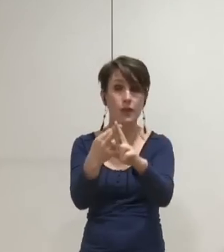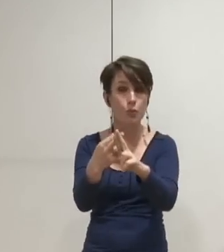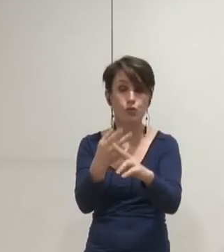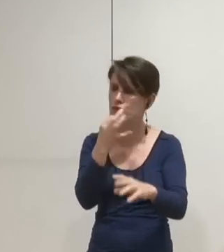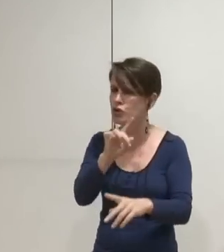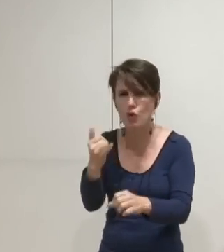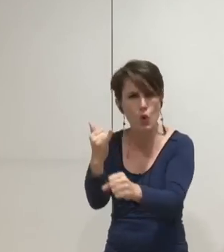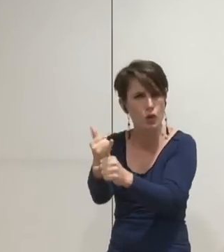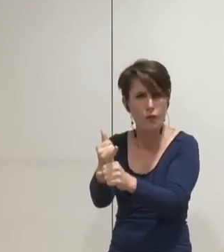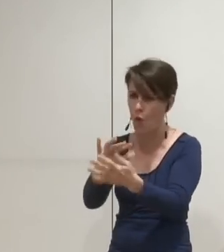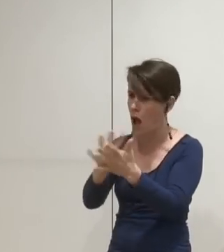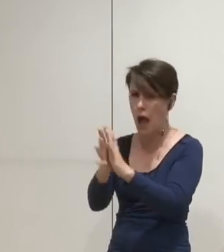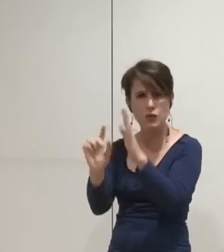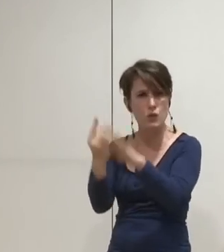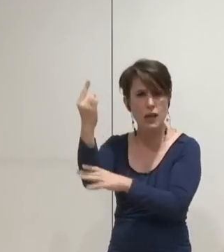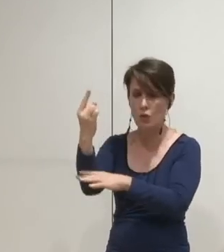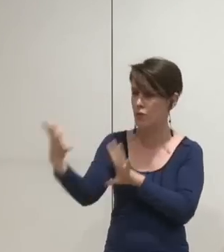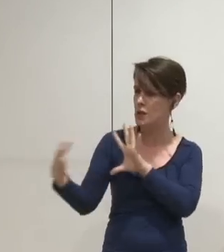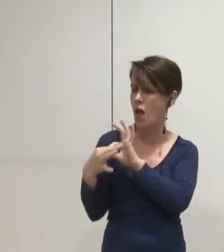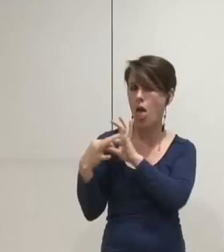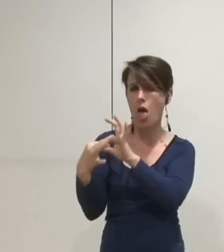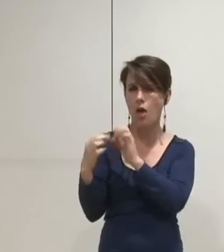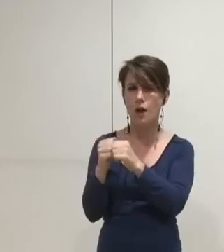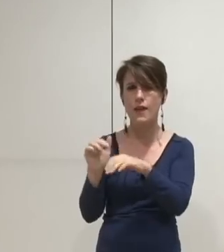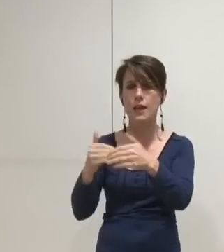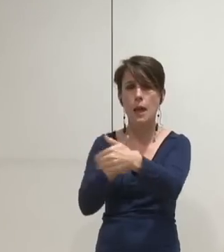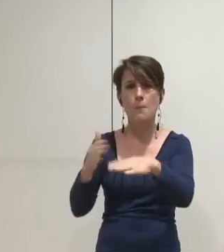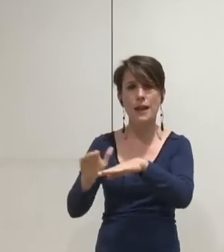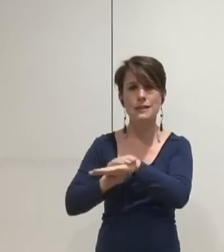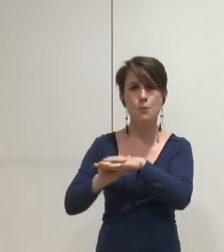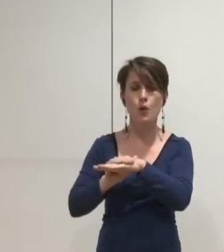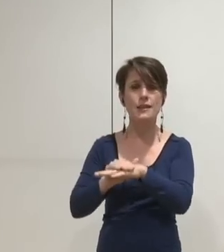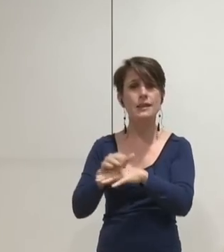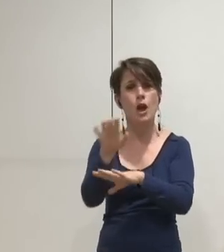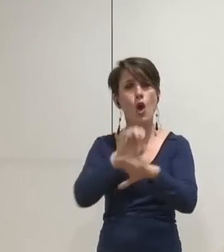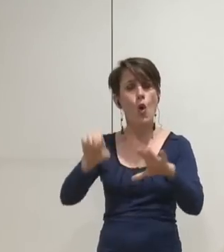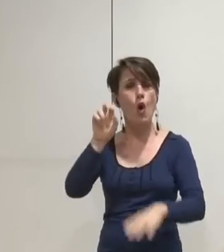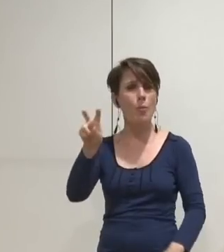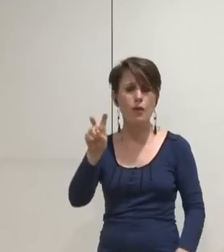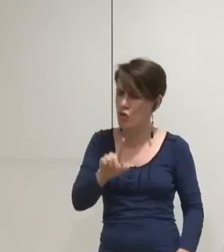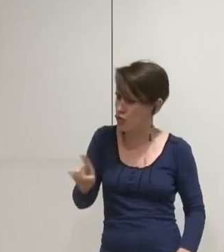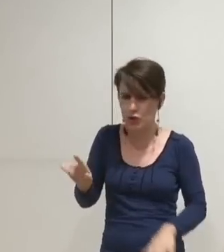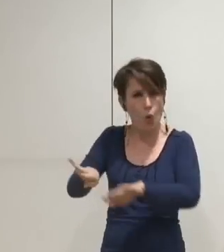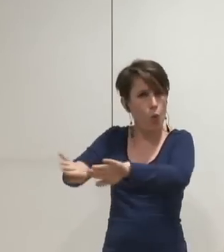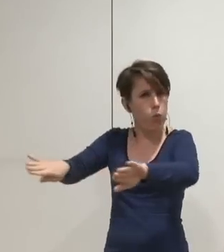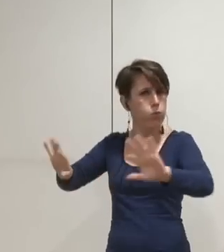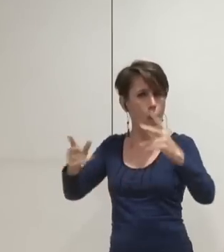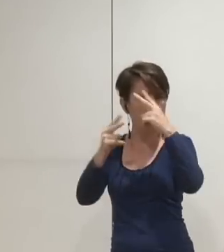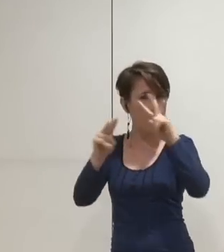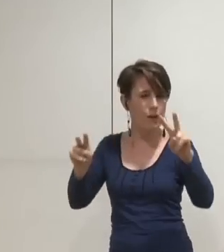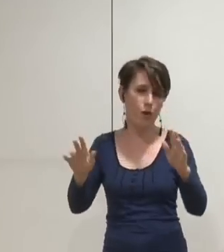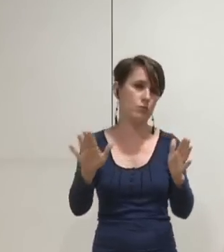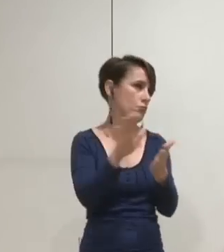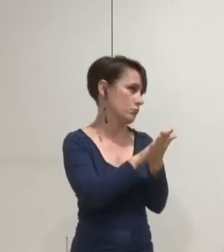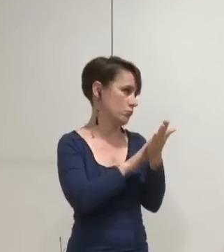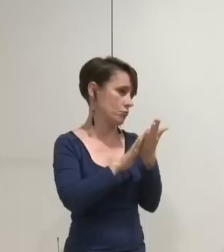association éétait pas proche euh du parti politique parti politique pardon Europe Écologie Les vert je suis désolé mais